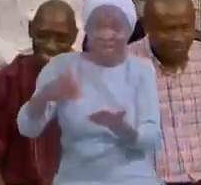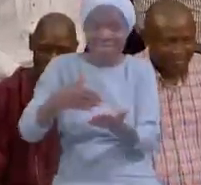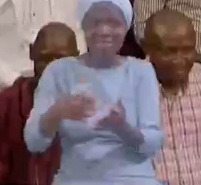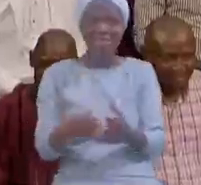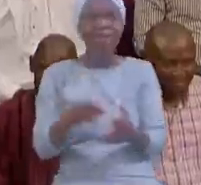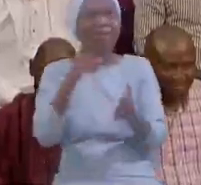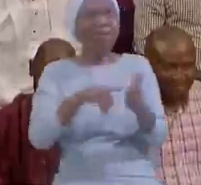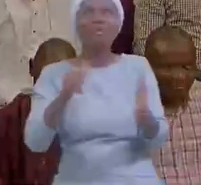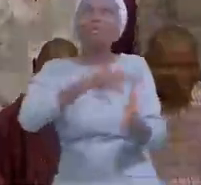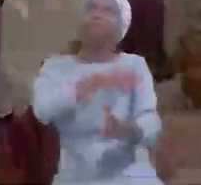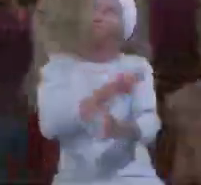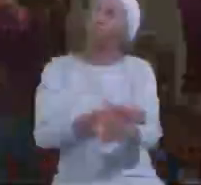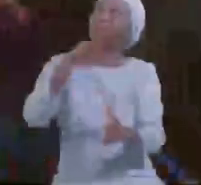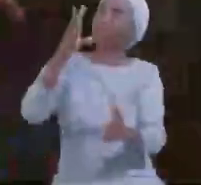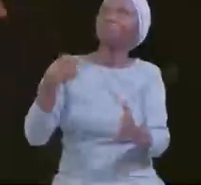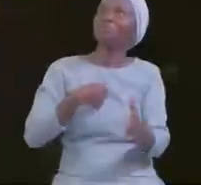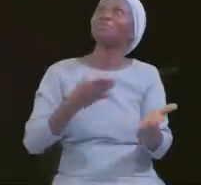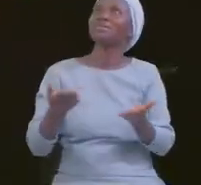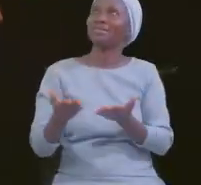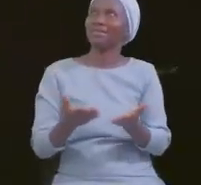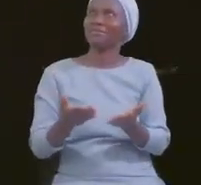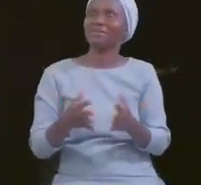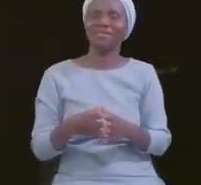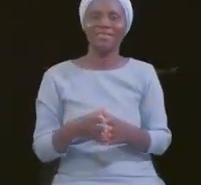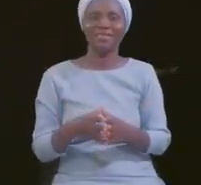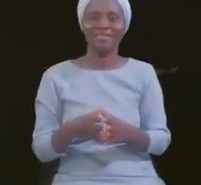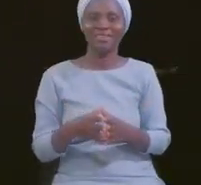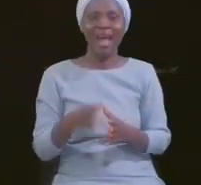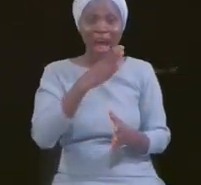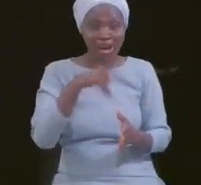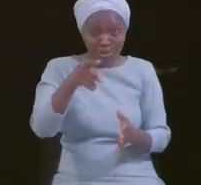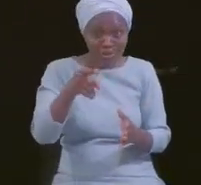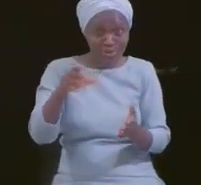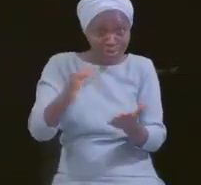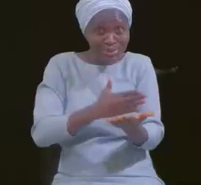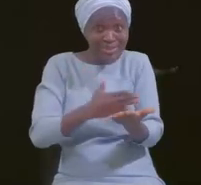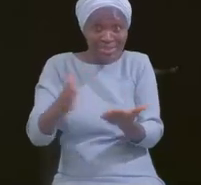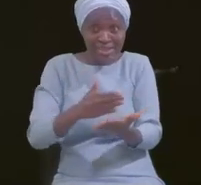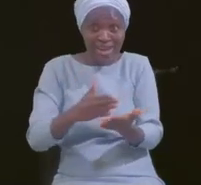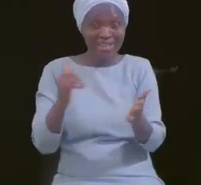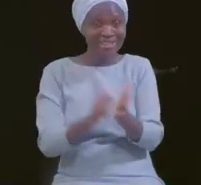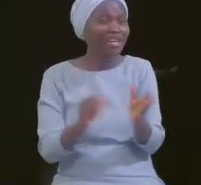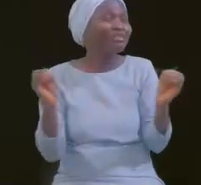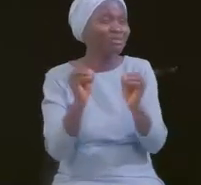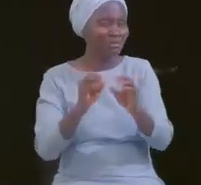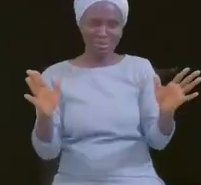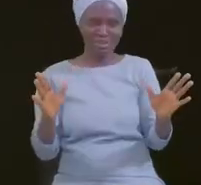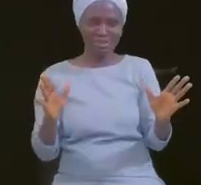que nous servons le Dieu Tout-Puissant, et vous avez chanté que rien, absolument